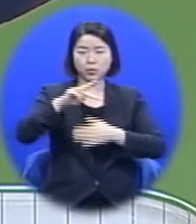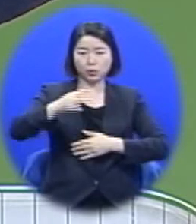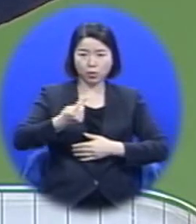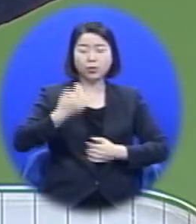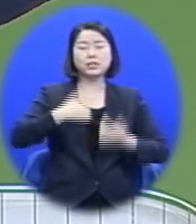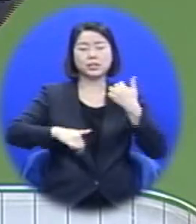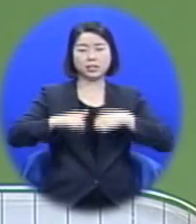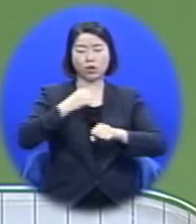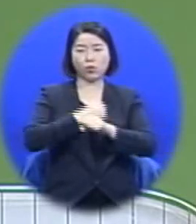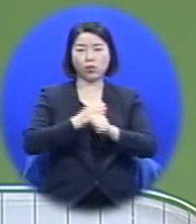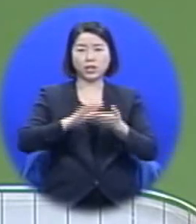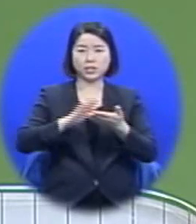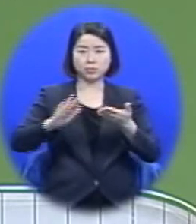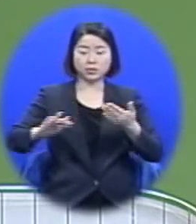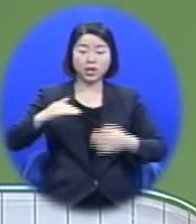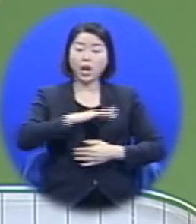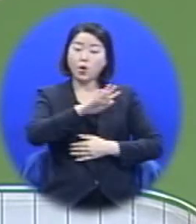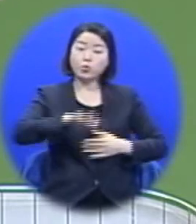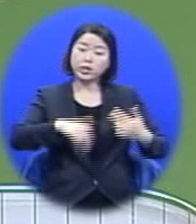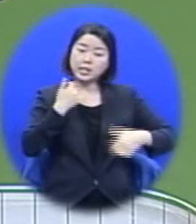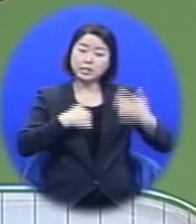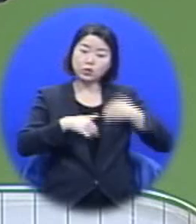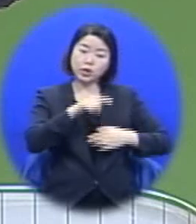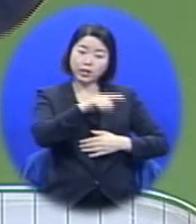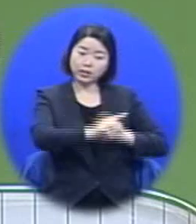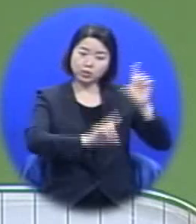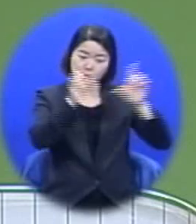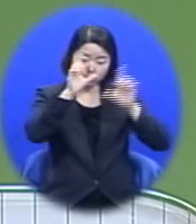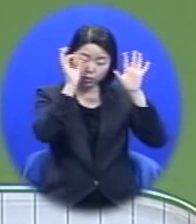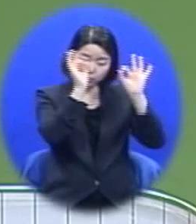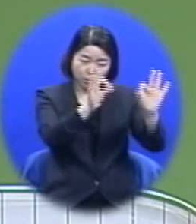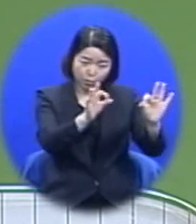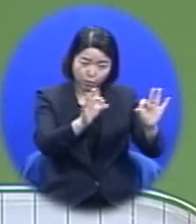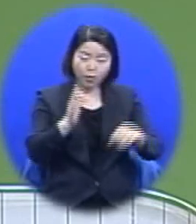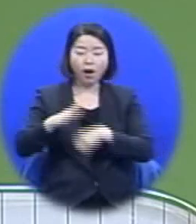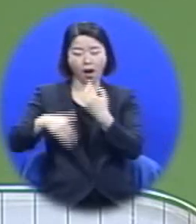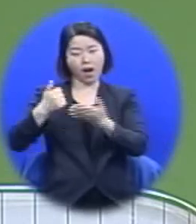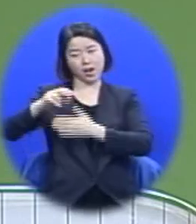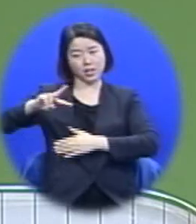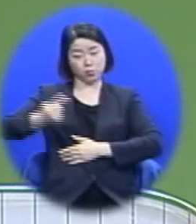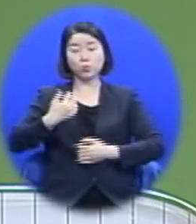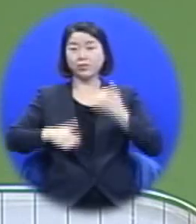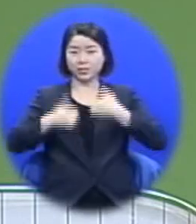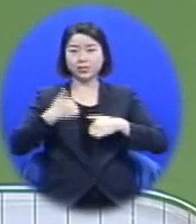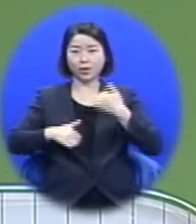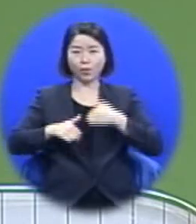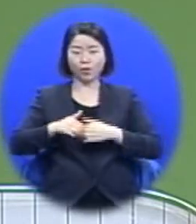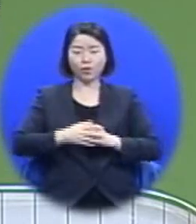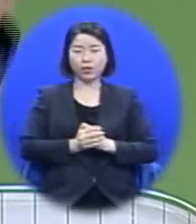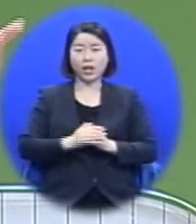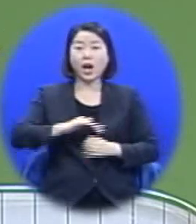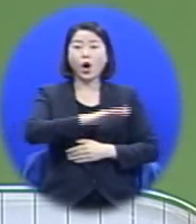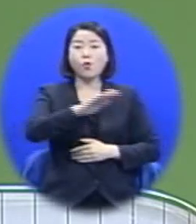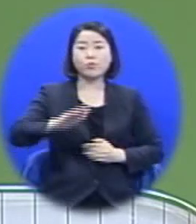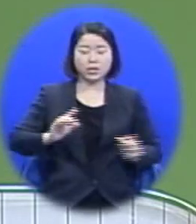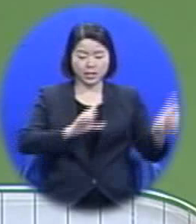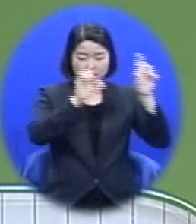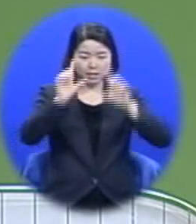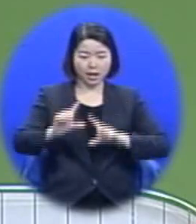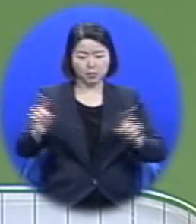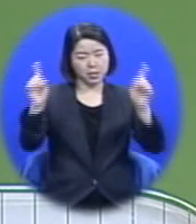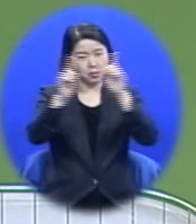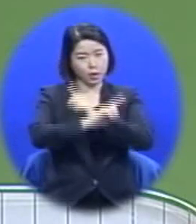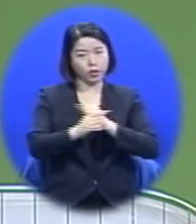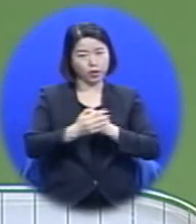거에요 우리가 즐거워하는 것을 보면서 그것의 하나님이 즐거운 신 거예요 그리고 우리 삶이 바뀌는 겁니다